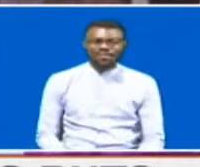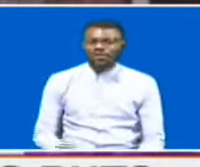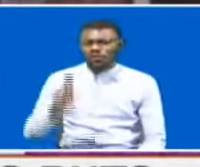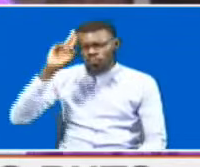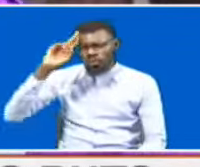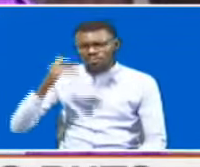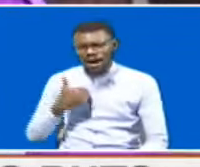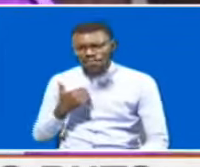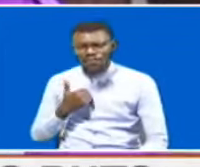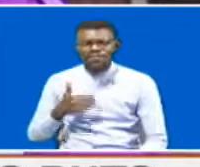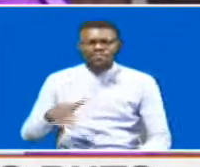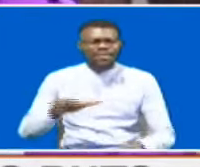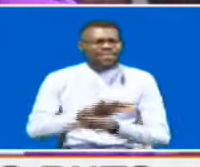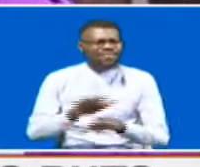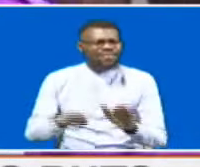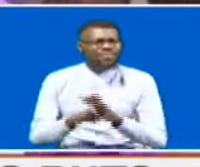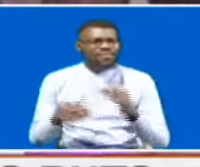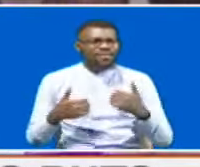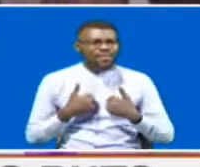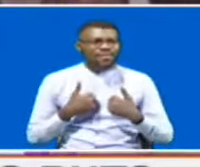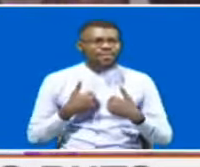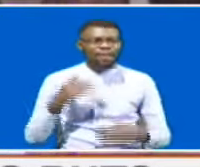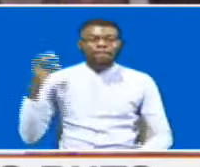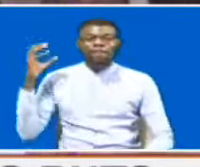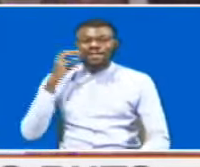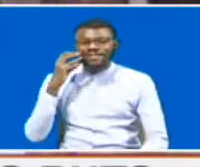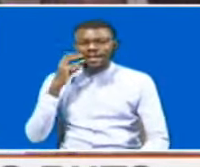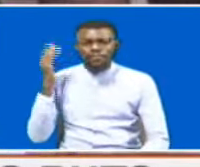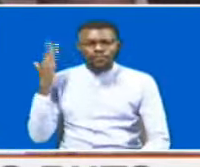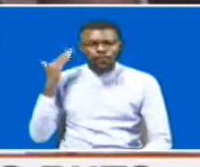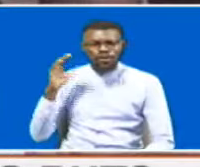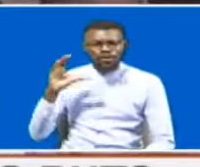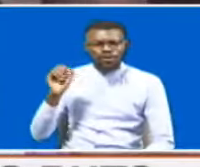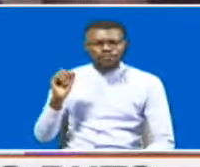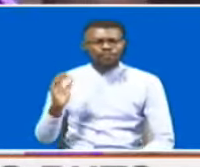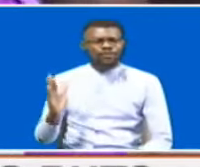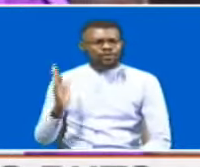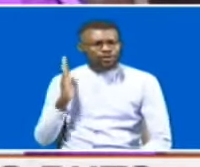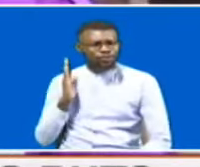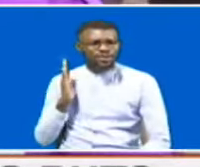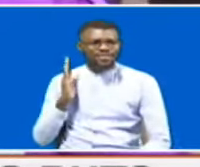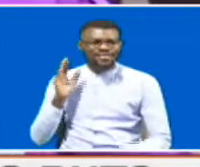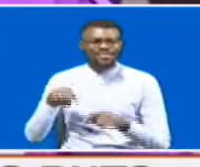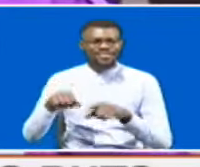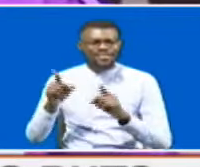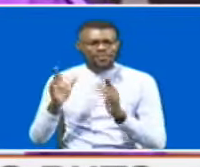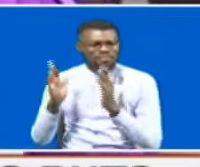Polisi kila kitu. Matiang'i ambaye alikuwa ni waziri wa mambo ya ndani.